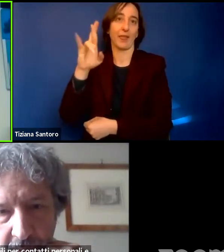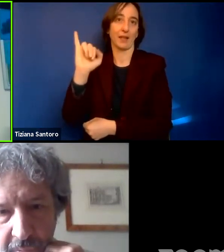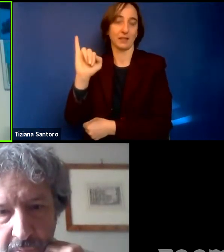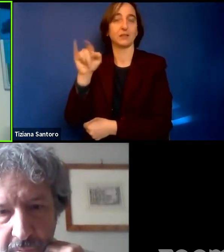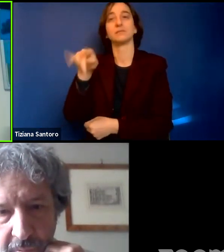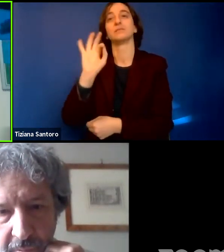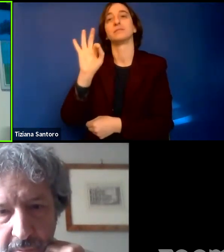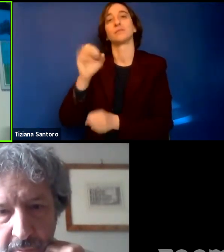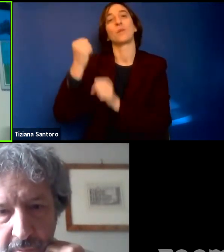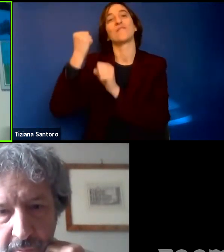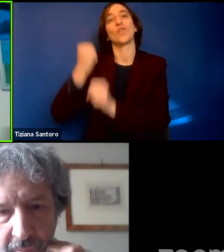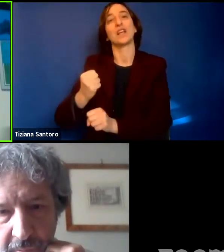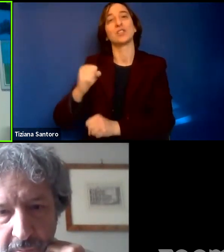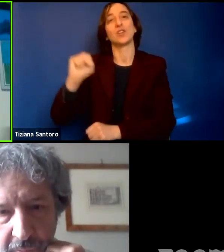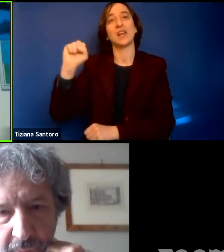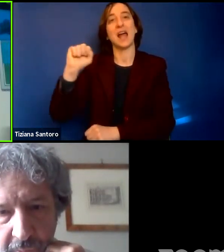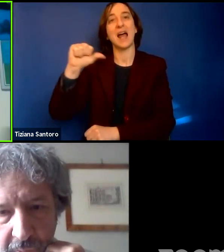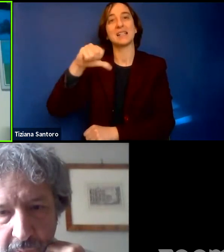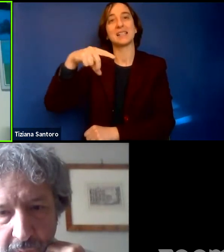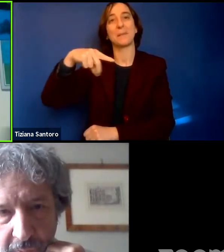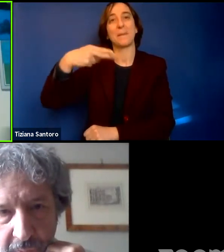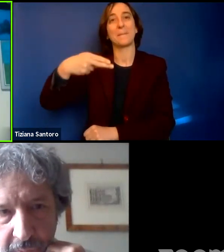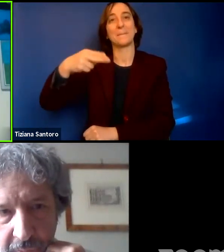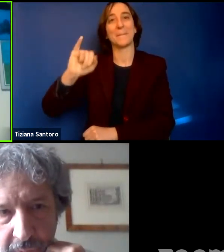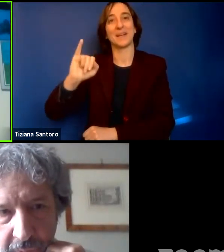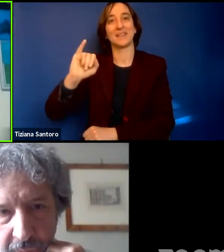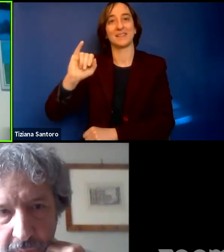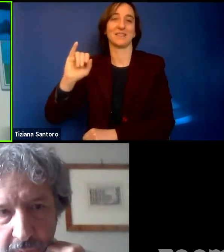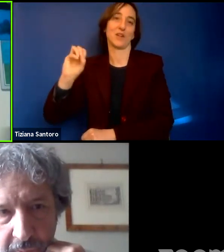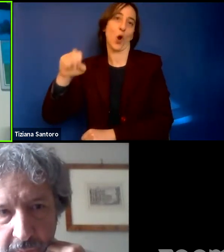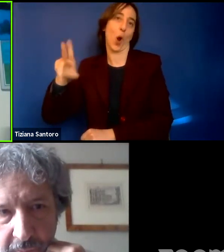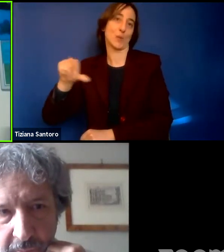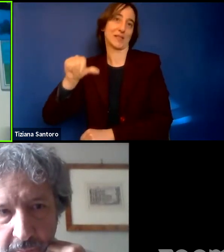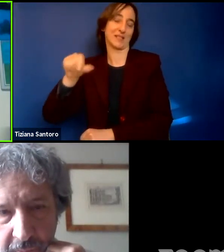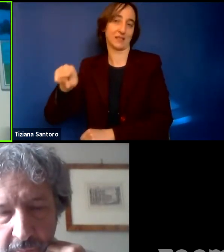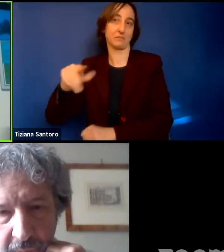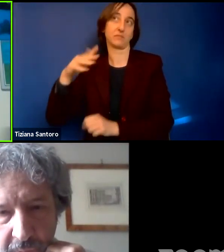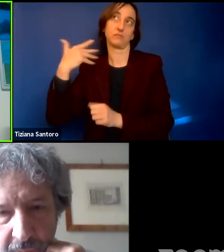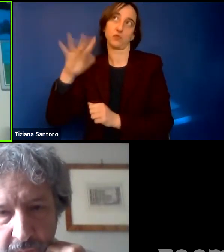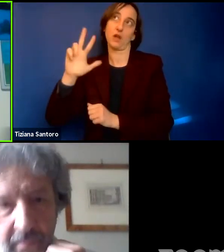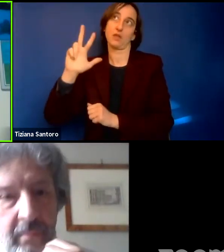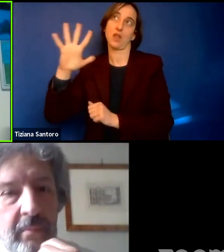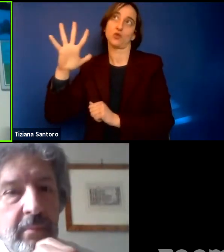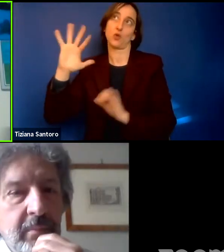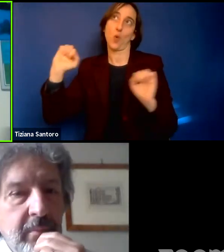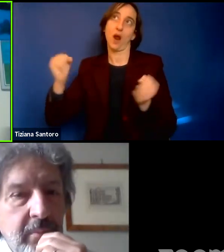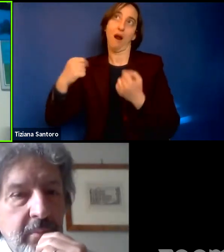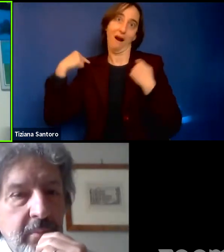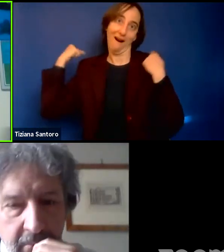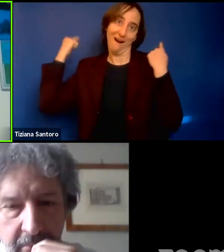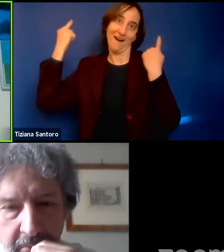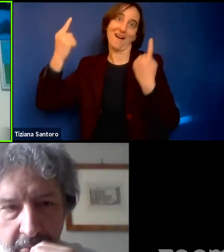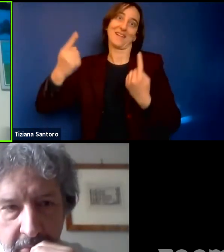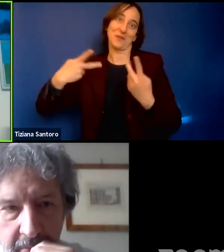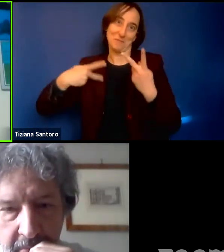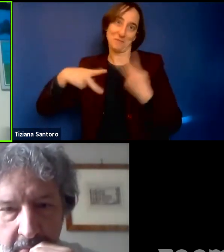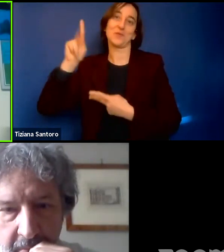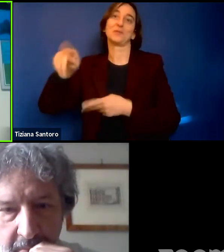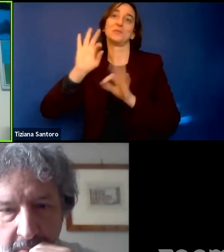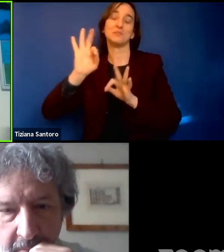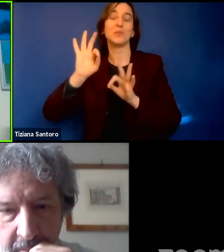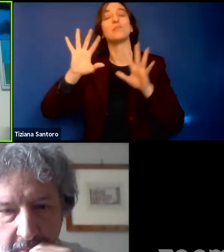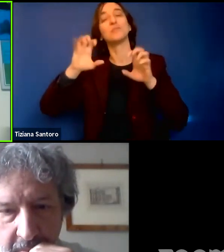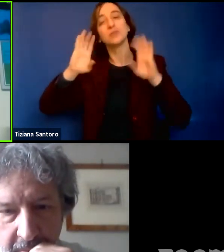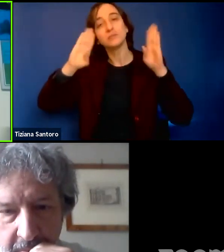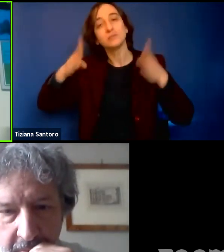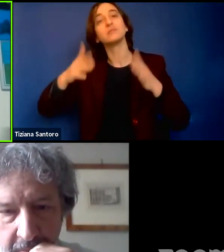ASPI Onlus e da oltre 35 anni si occupa in modo particolare di inclusione lavorativa attraverso l'uso